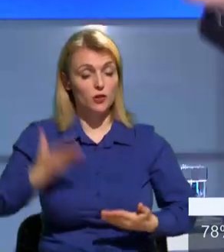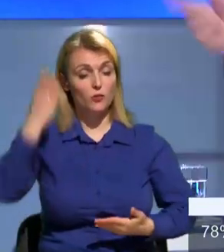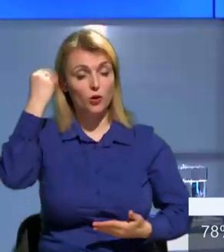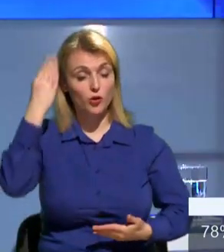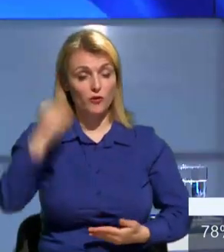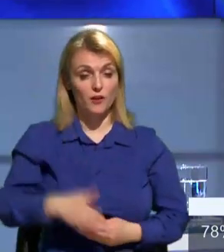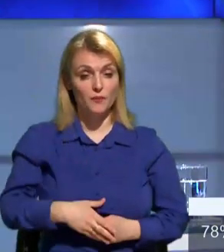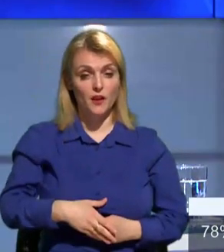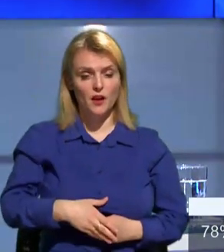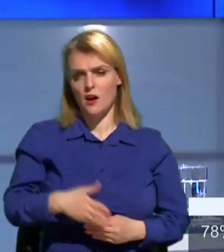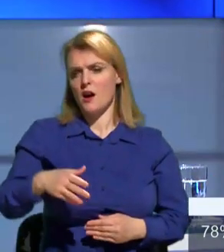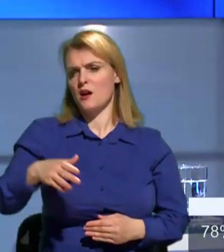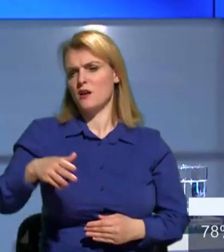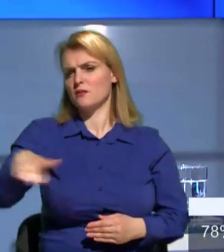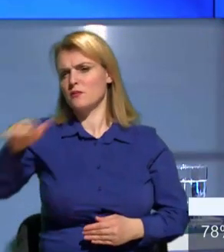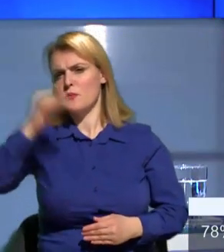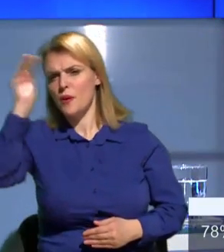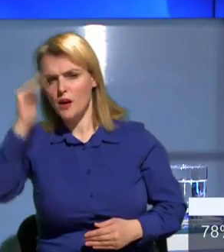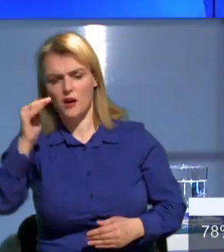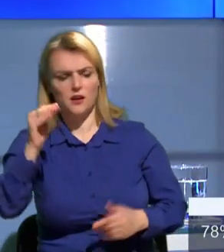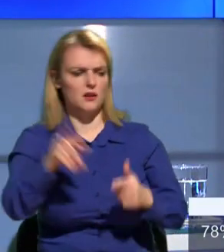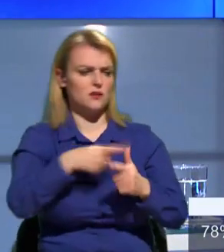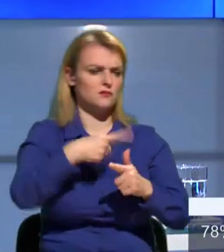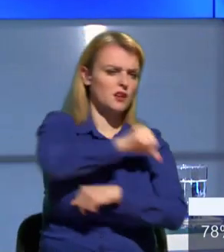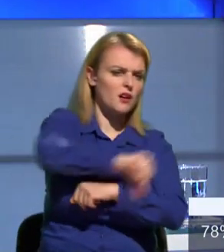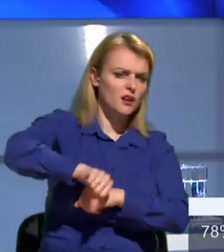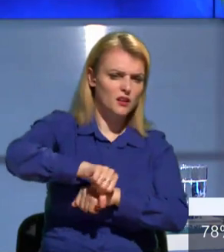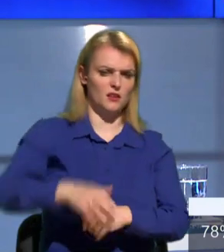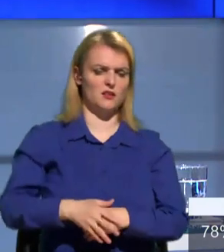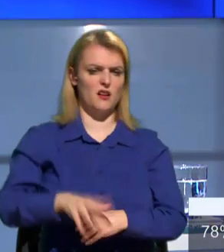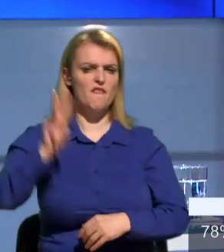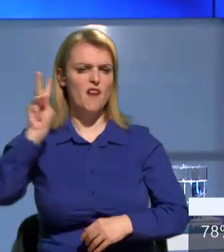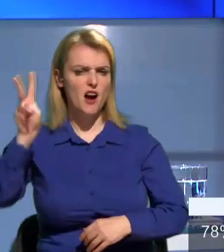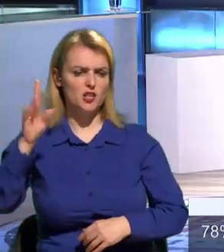București, la Washington sau la Moscova. El are dreptul de vot. Și acest vot trebuie